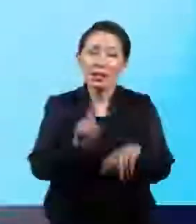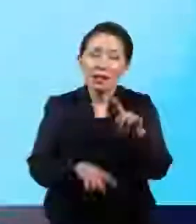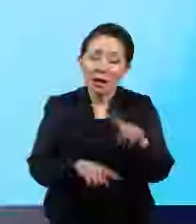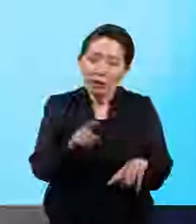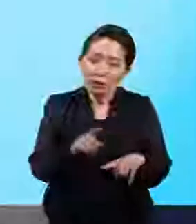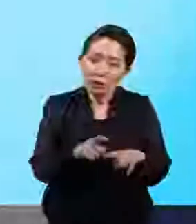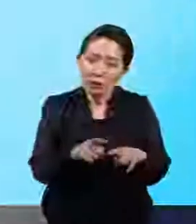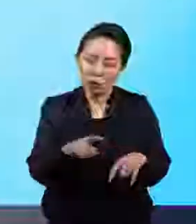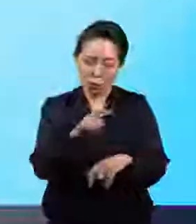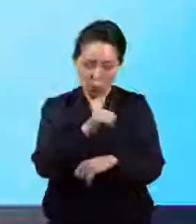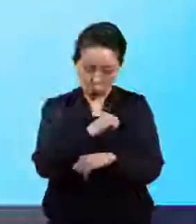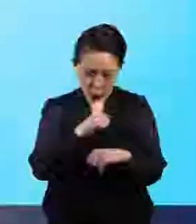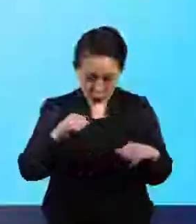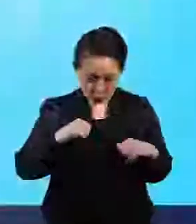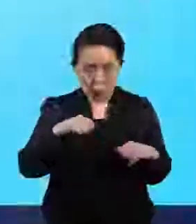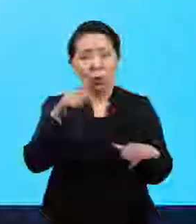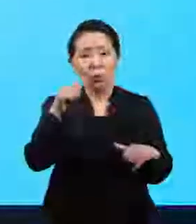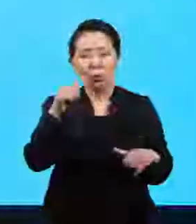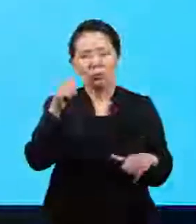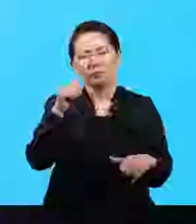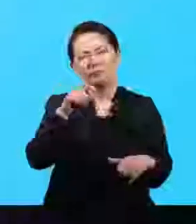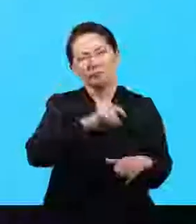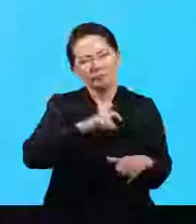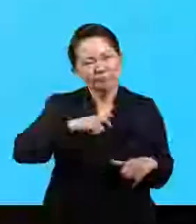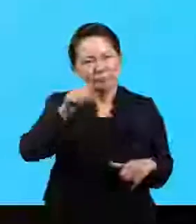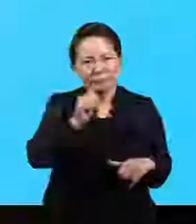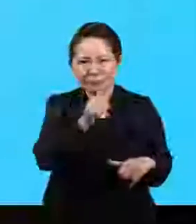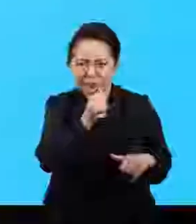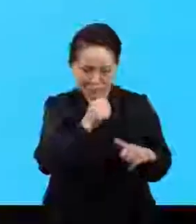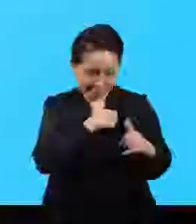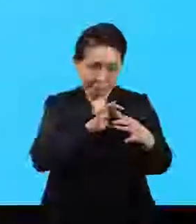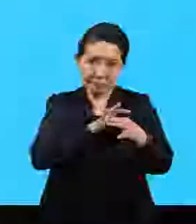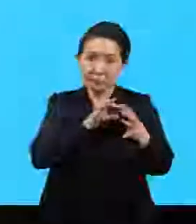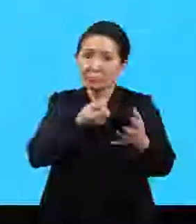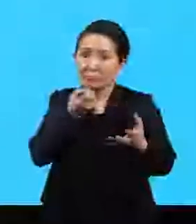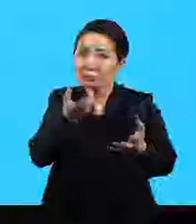Ямар тохиолдолд хувийн нууцаа бусдад хэлэх шаардлага гардаг вэ гэсэн асуултад